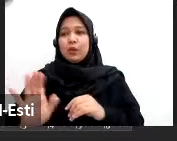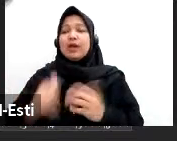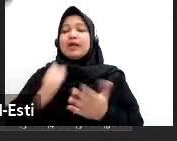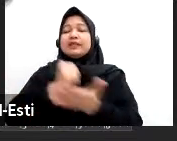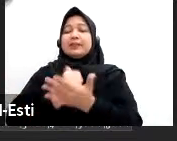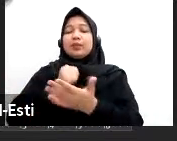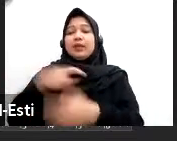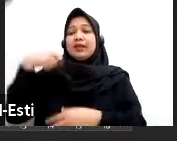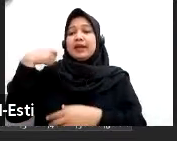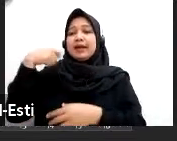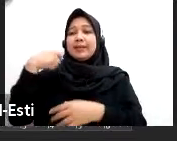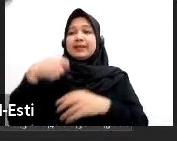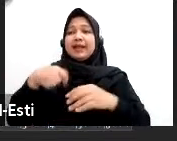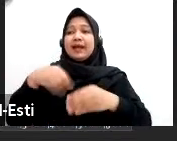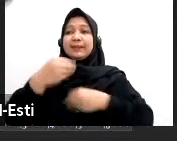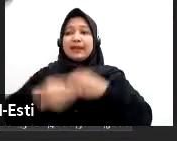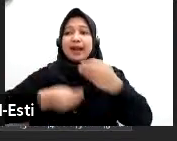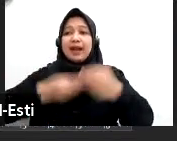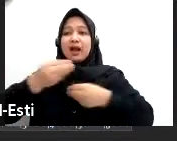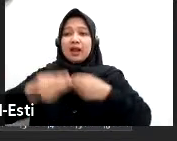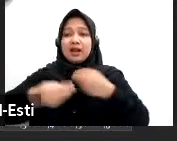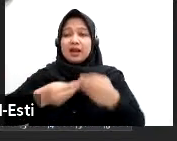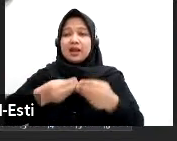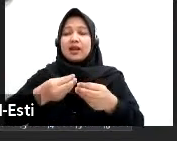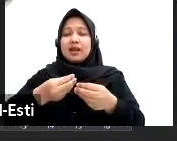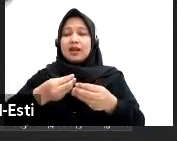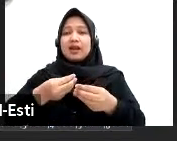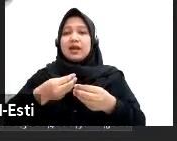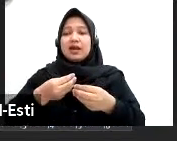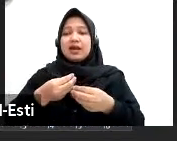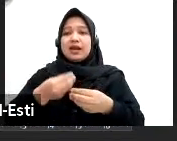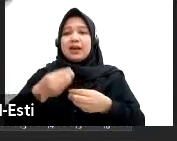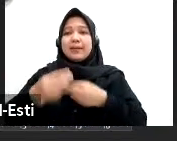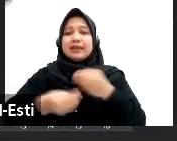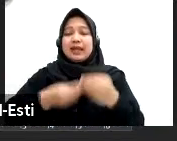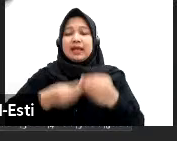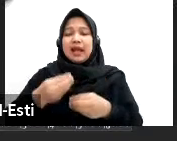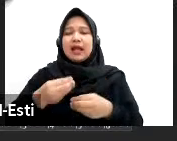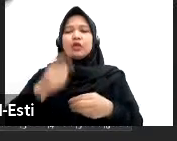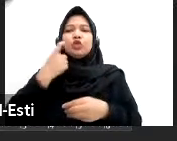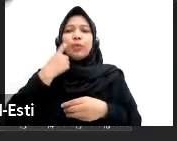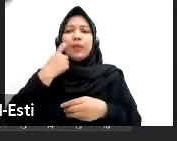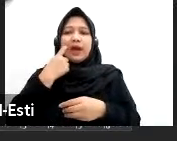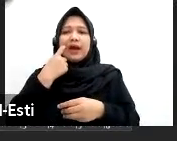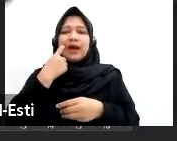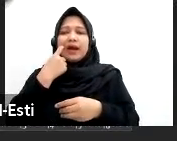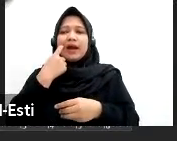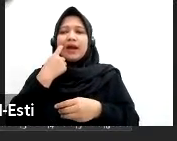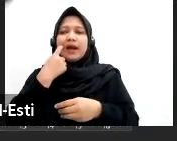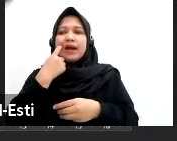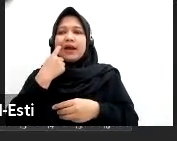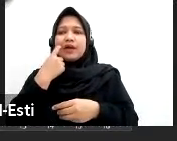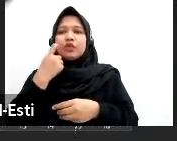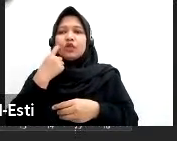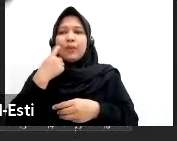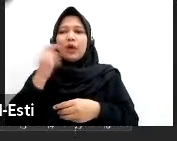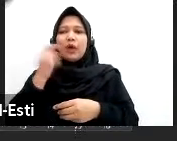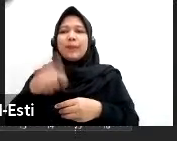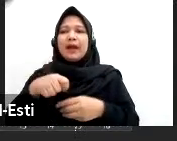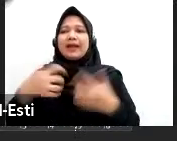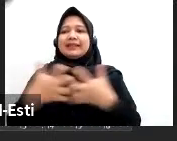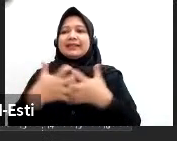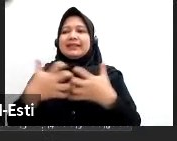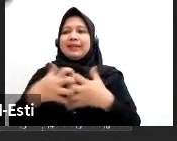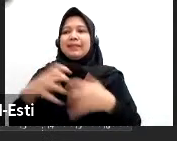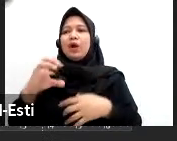sendiri Sudah sudah apa namanya sudah cukup mencoba menerapkan Hai sistem audio er